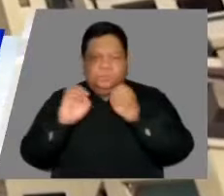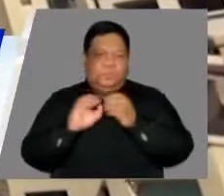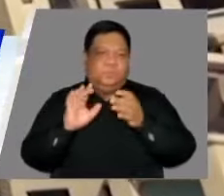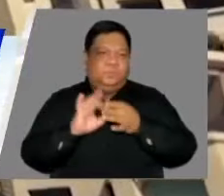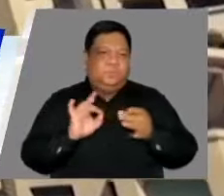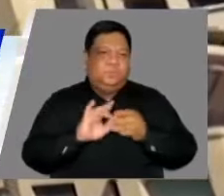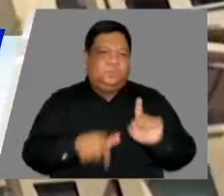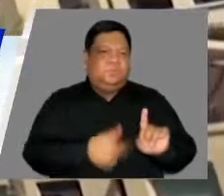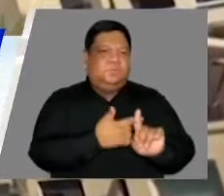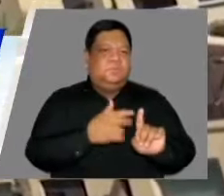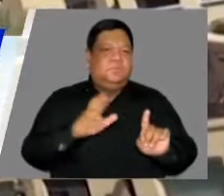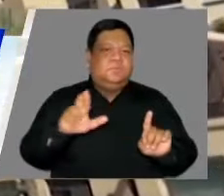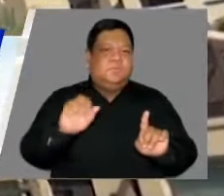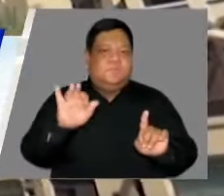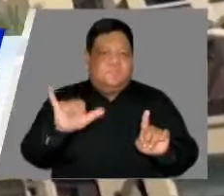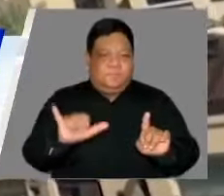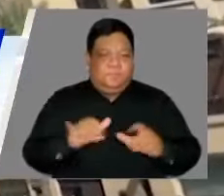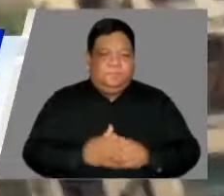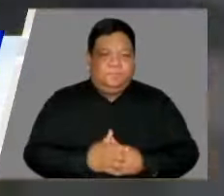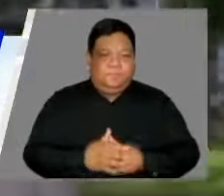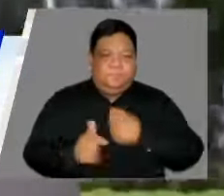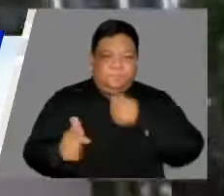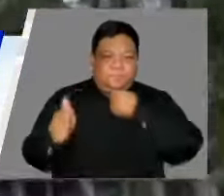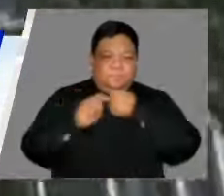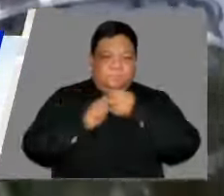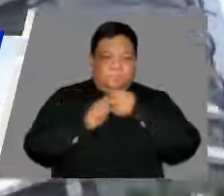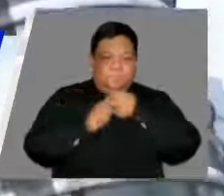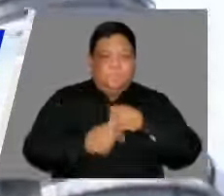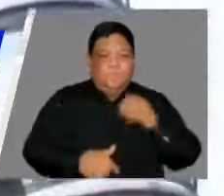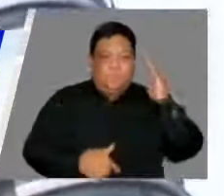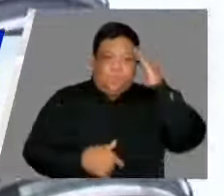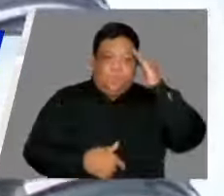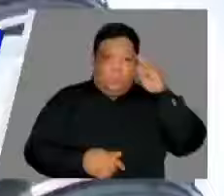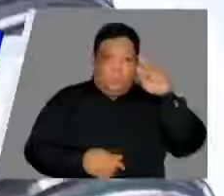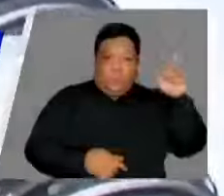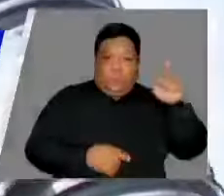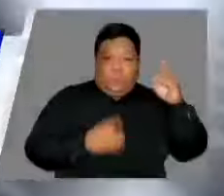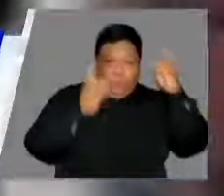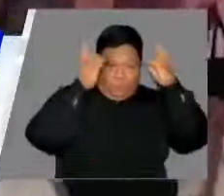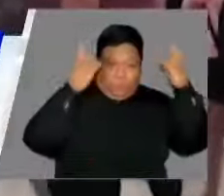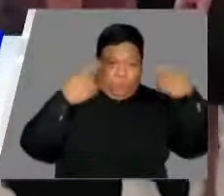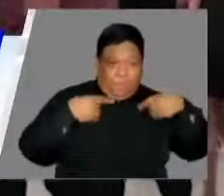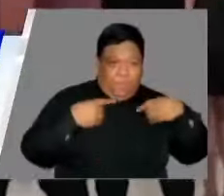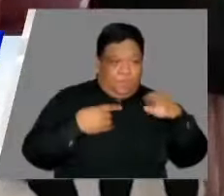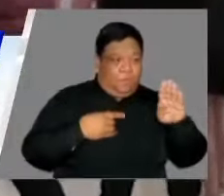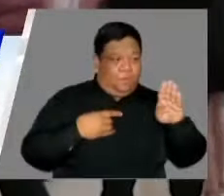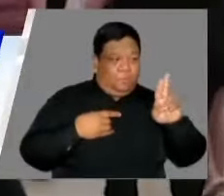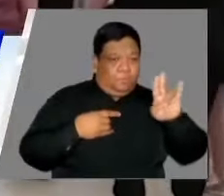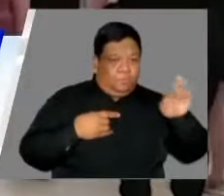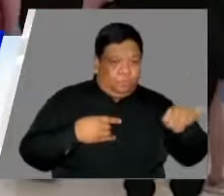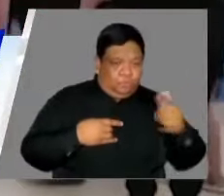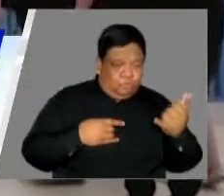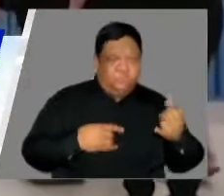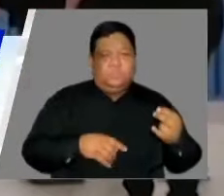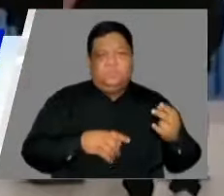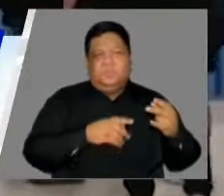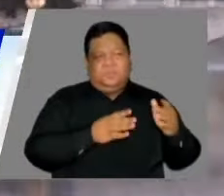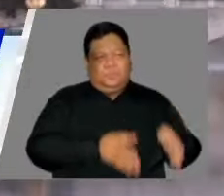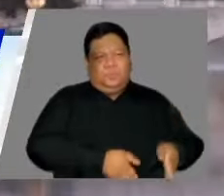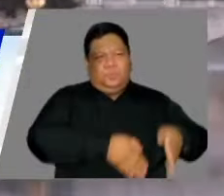Anong pagkakapareho ng Burj Khalifa ng Dubai UAE? Petronas Tower sa Kuala Lumpur, Malaysia? At Eiffel Tower sa Paris,